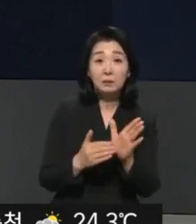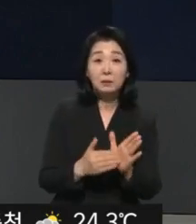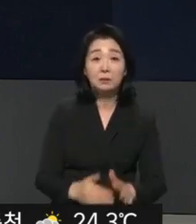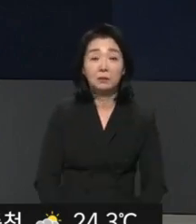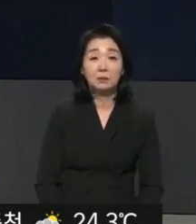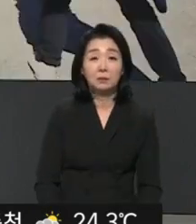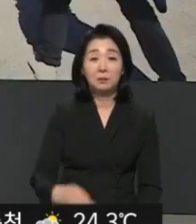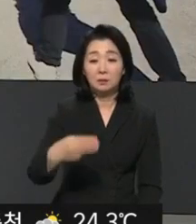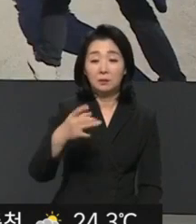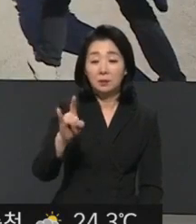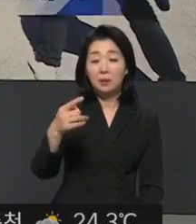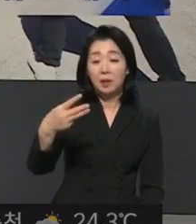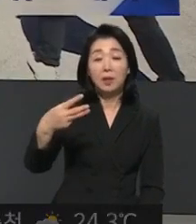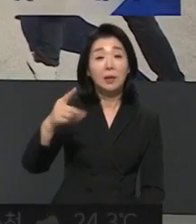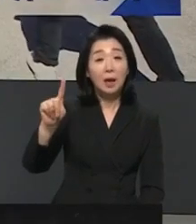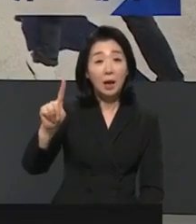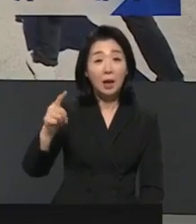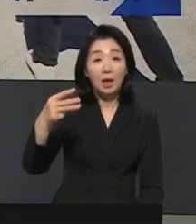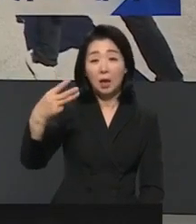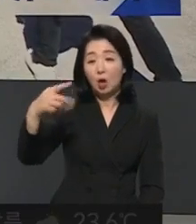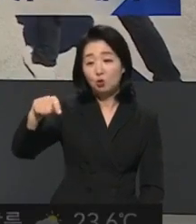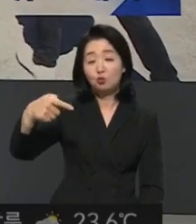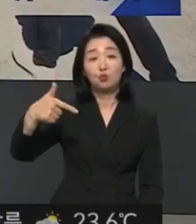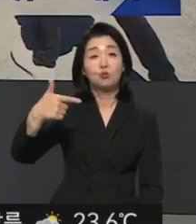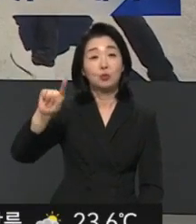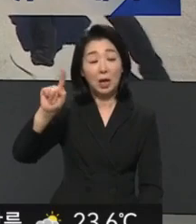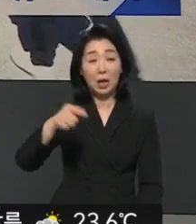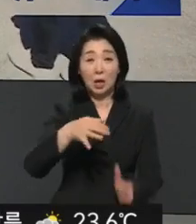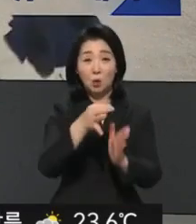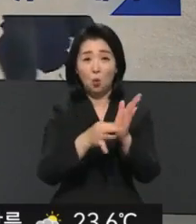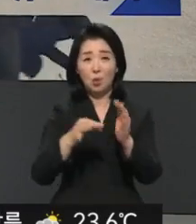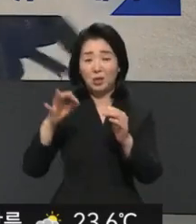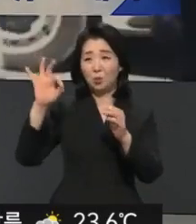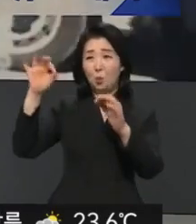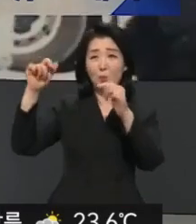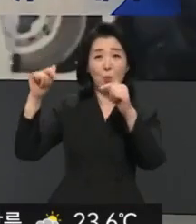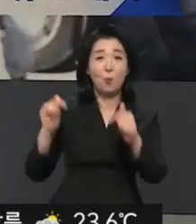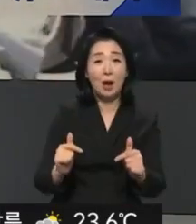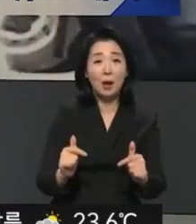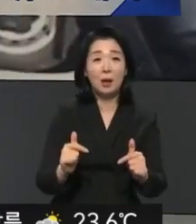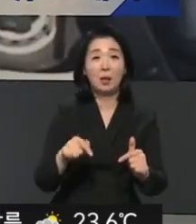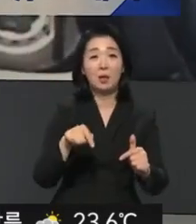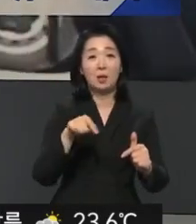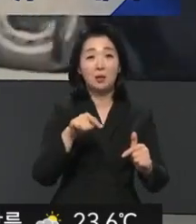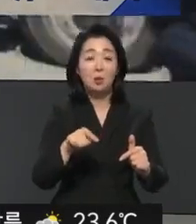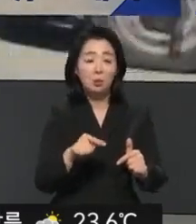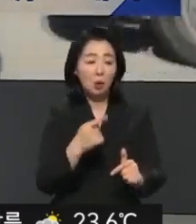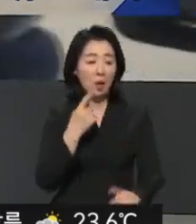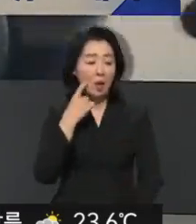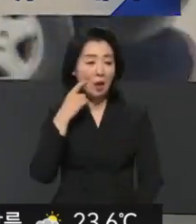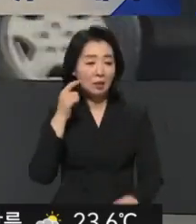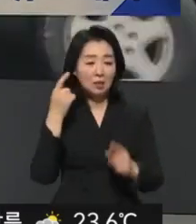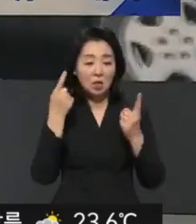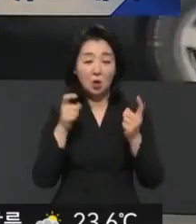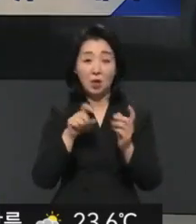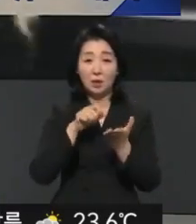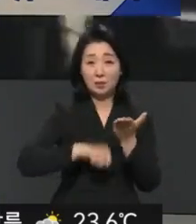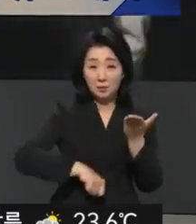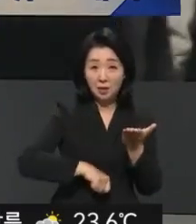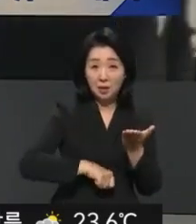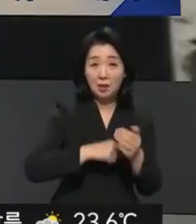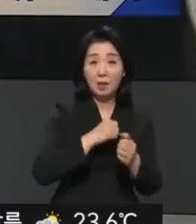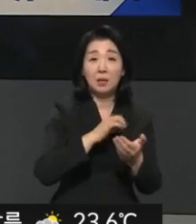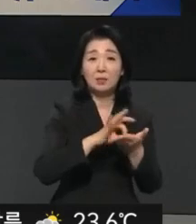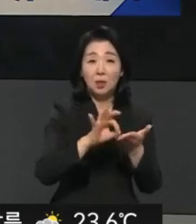테라 루나 폭락 사태의 핵심 인물이죠. 권도영 테러펌 랩스 대표가 위조 여권을 사용한 혐의로 붙잡힌 몬테네그로 현지